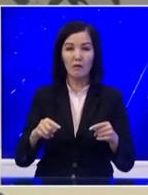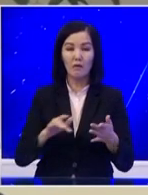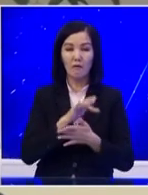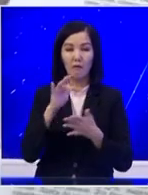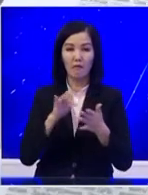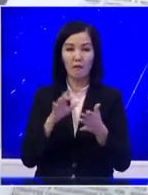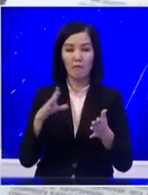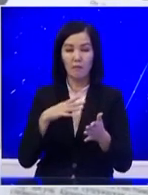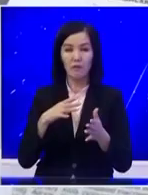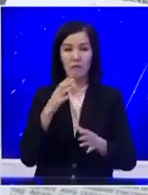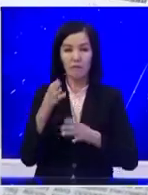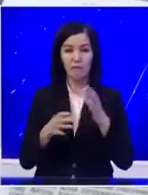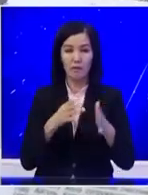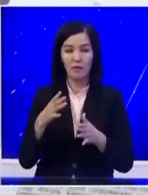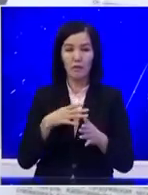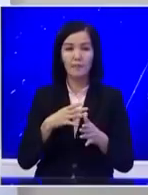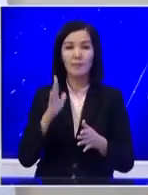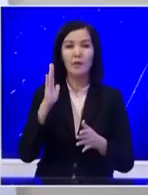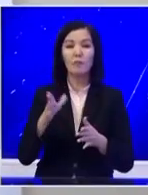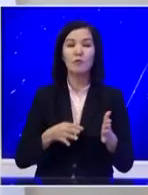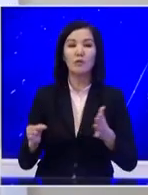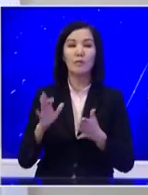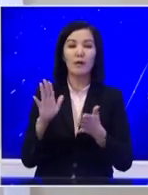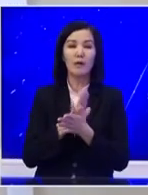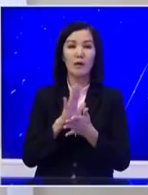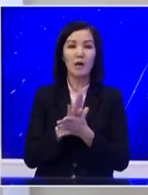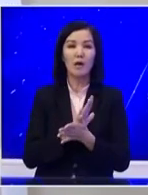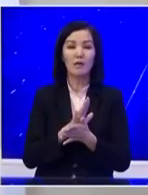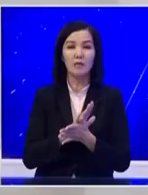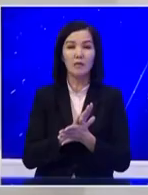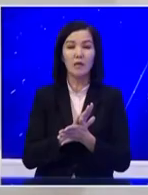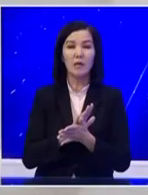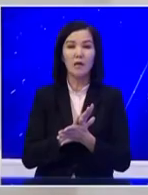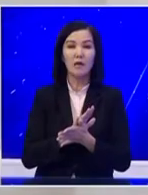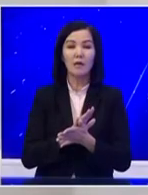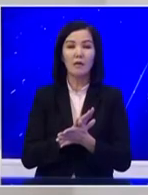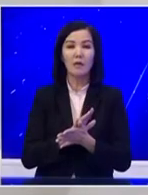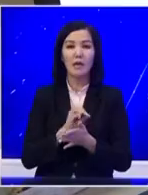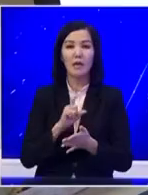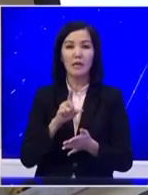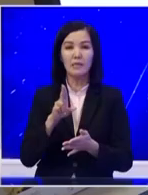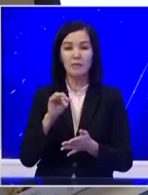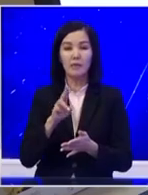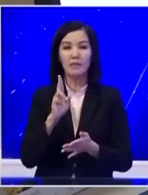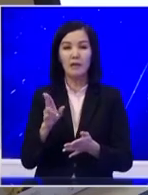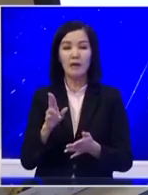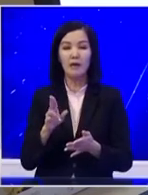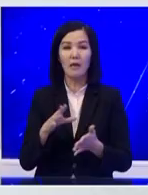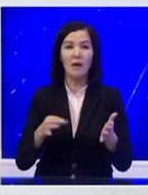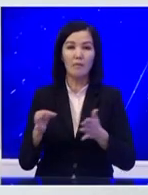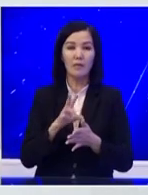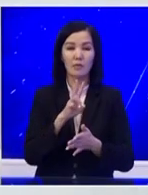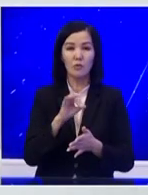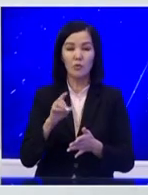городах мира. Будучи корреспондентом областной газеты «Огни Алатау», она также публикуется в газете «Экспресс-К» и новостном портале